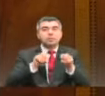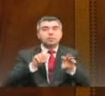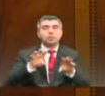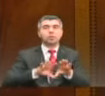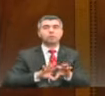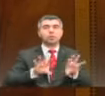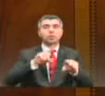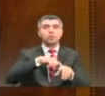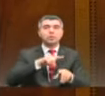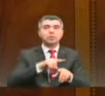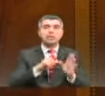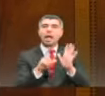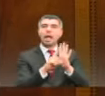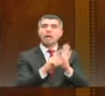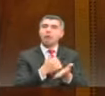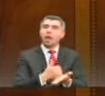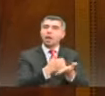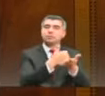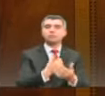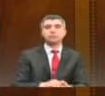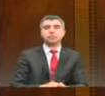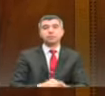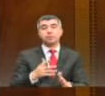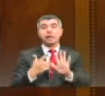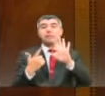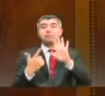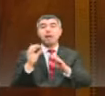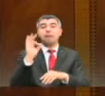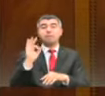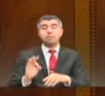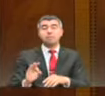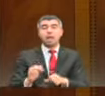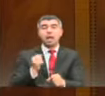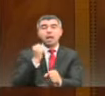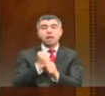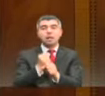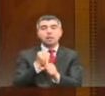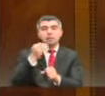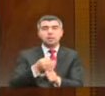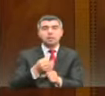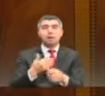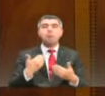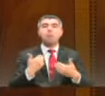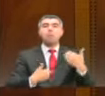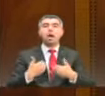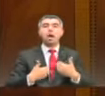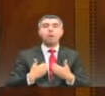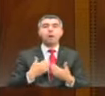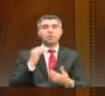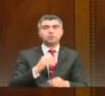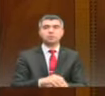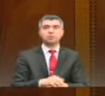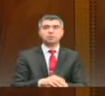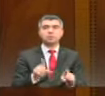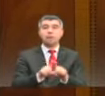خاصة بهذه الفئة، تفعيل حصة 7% من مناصب الشغل لفائدة الأشخاص في وضعية إعاقة.